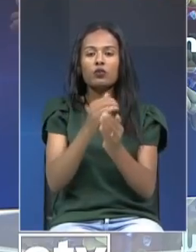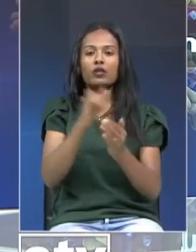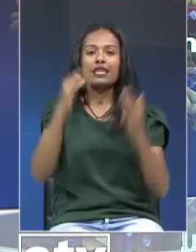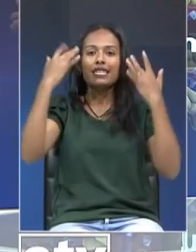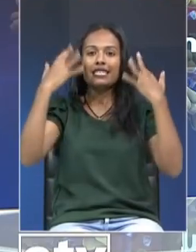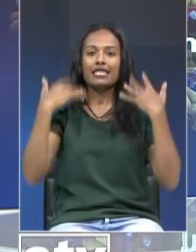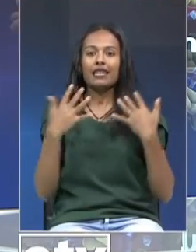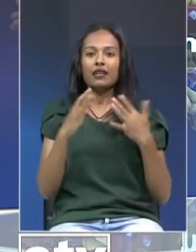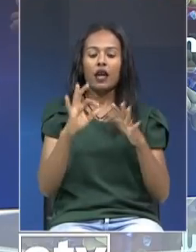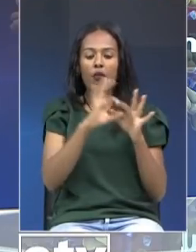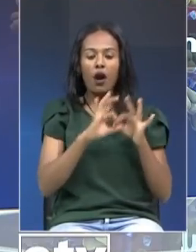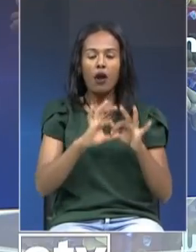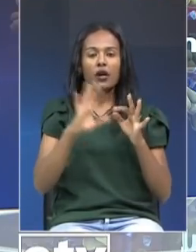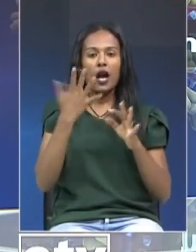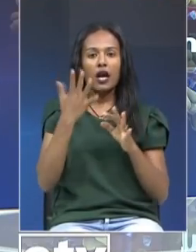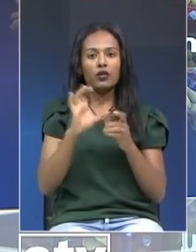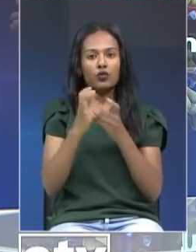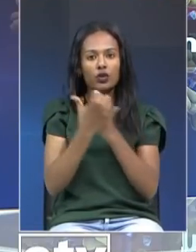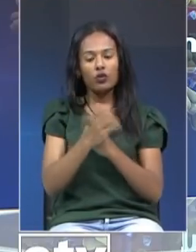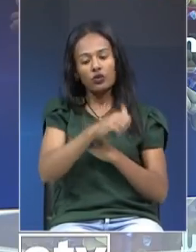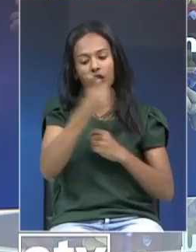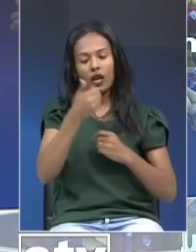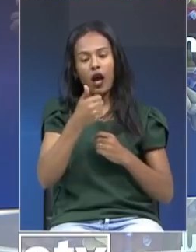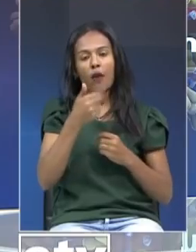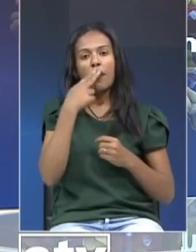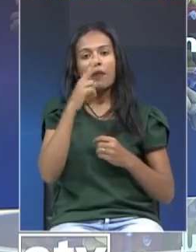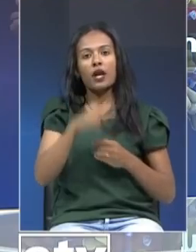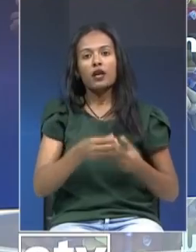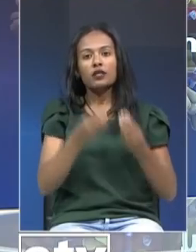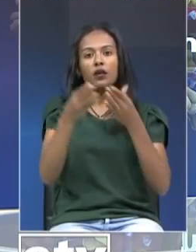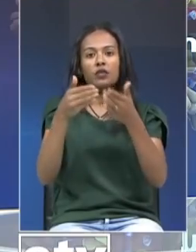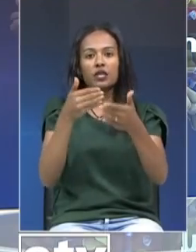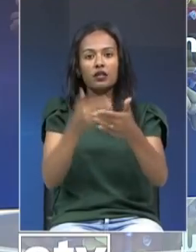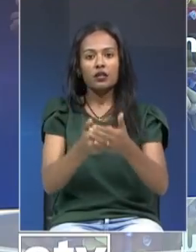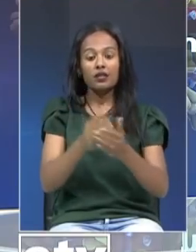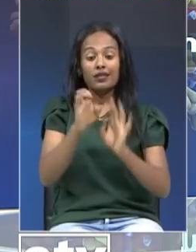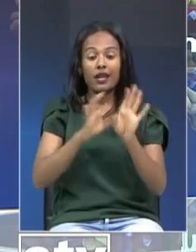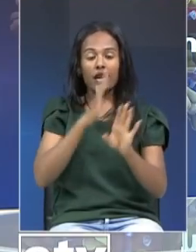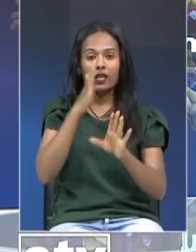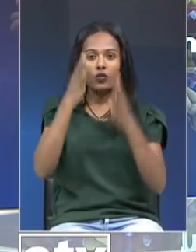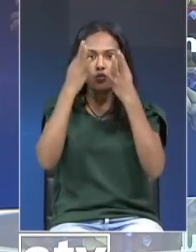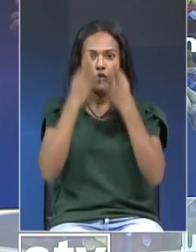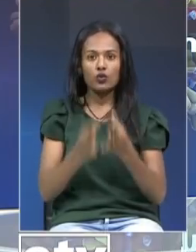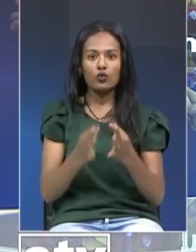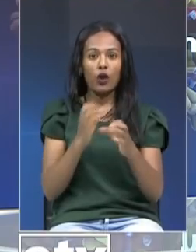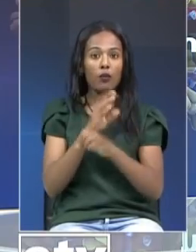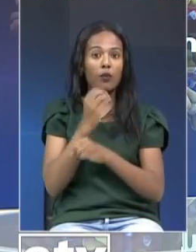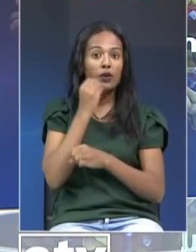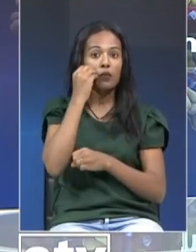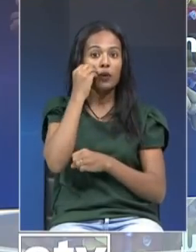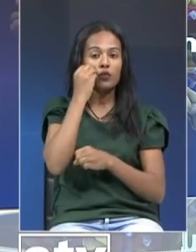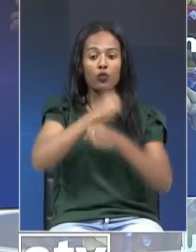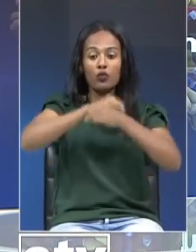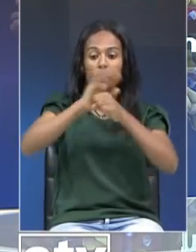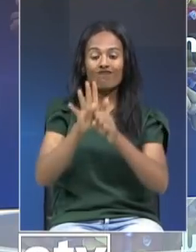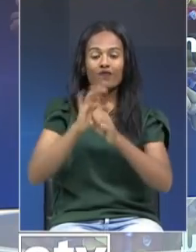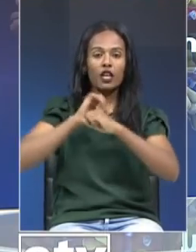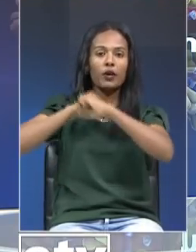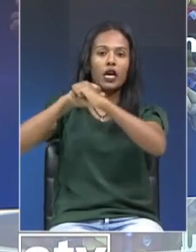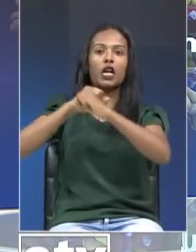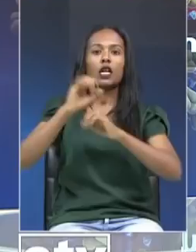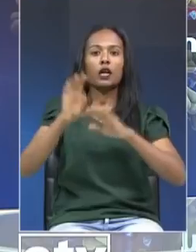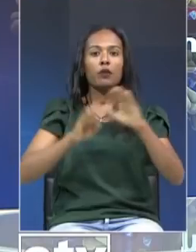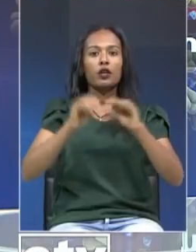ሰርግና ማህበር ያሉ መሰል ሁኔታዎች ሌላ መመሪያ እስከሚሰጥ ድረስ እንዳይካሄዱም ተወስኗል። በምክር ቤቱም የኮሮና ቫይረስ ለመከላከል